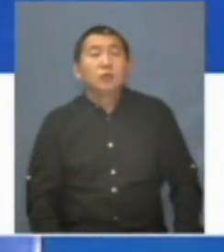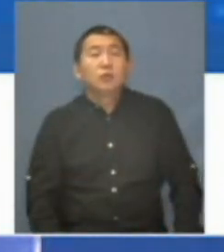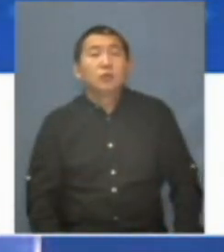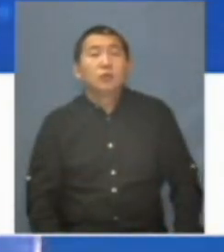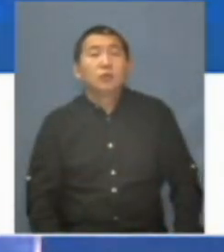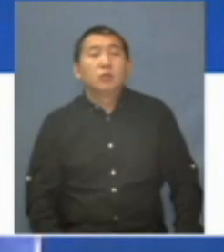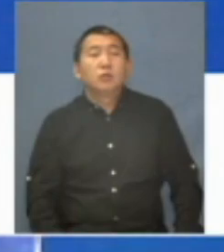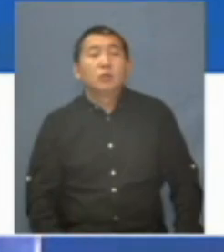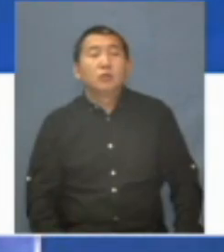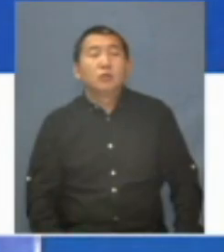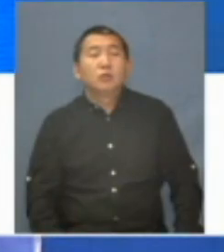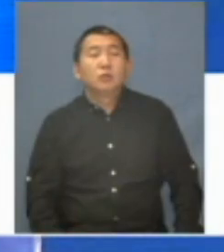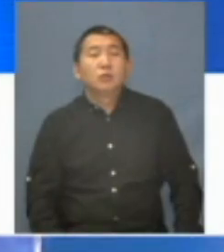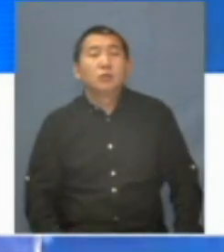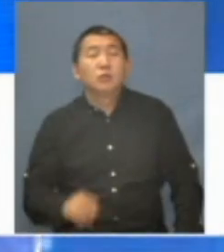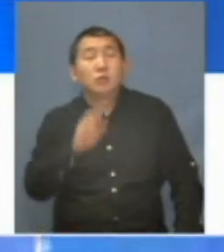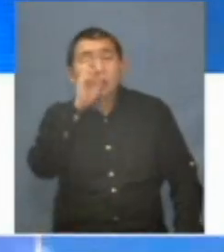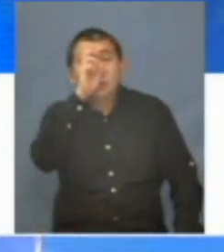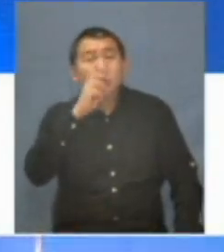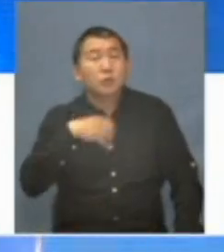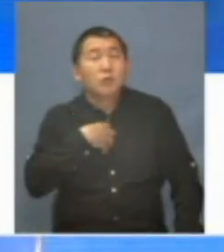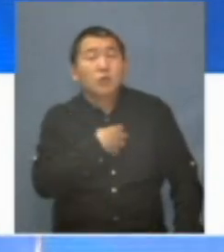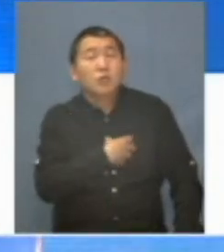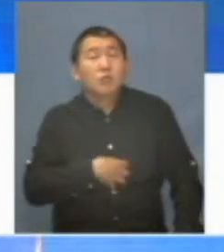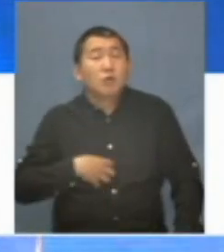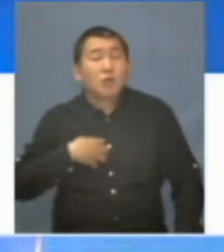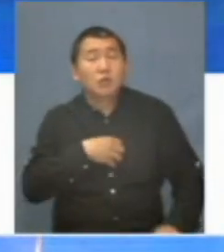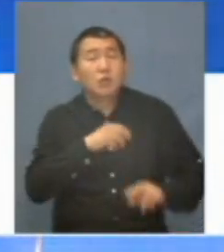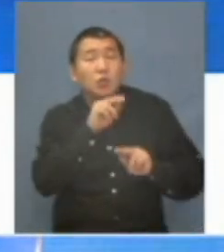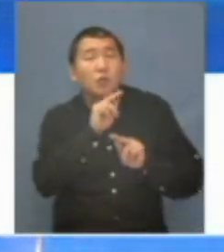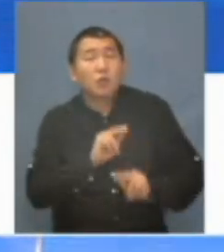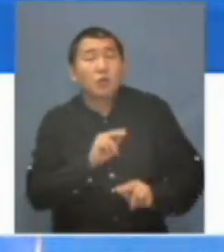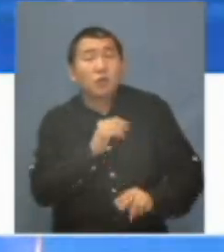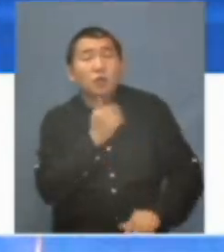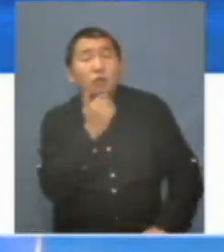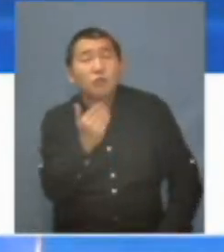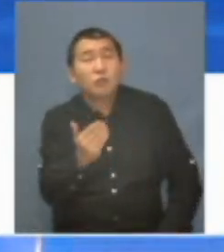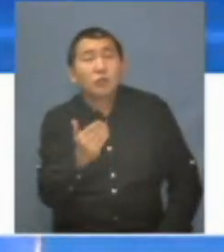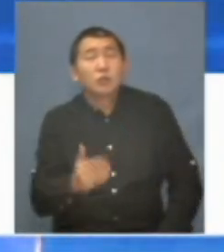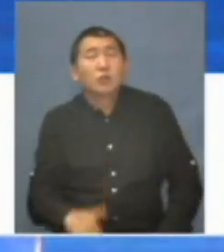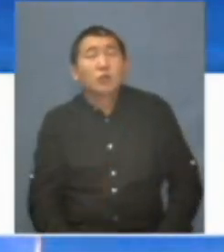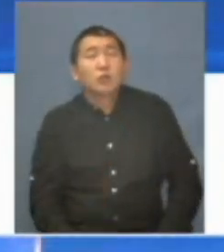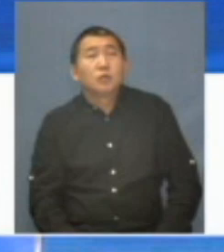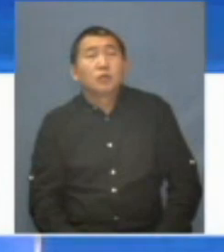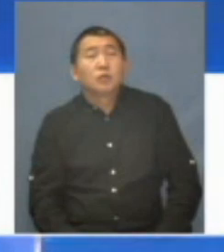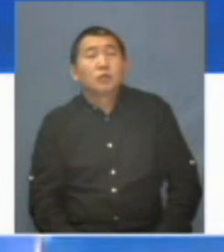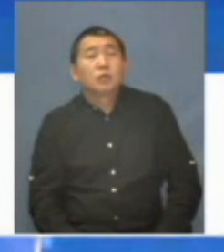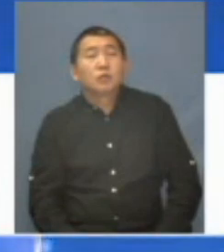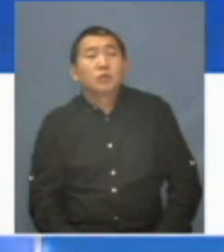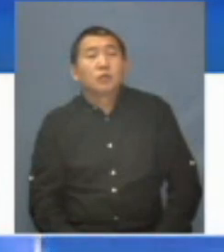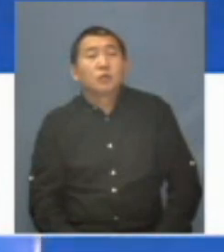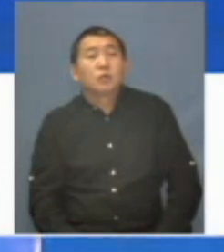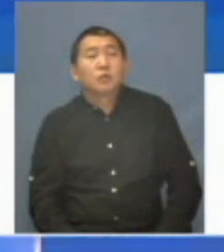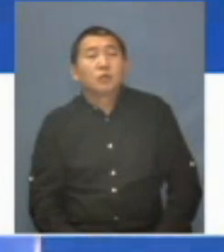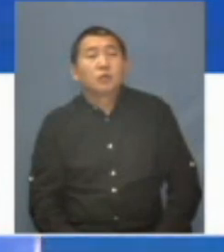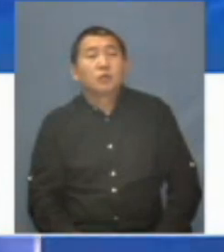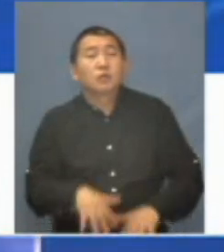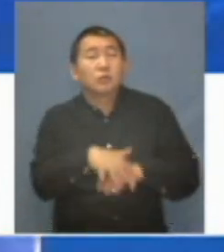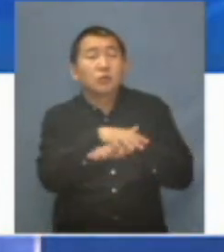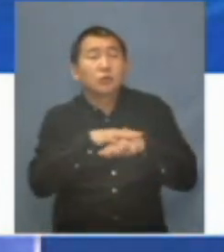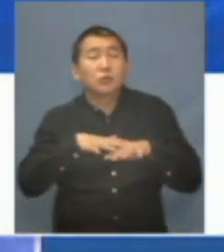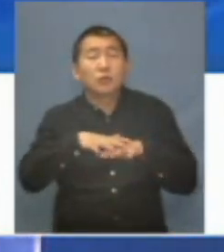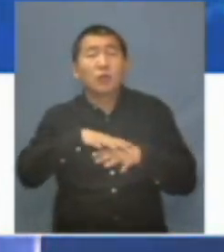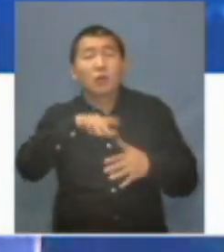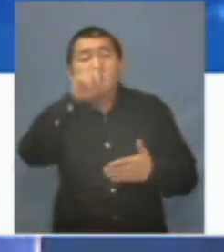ұғымның маңызды тектерінің бірі. Заң беден азаматтардың сот билігіне деген сенімі